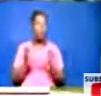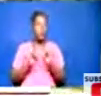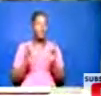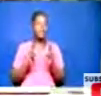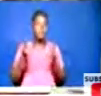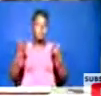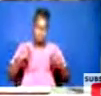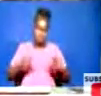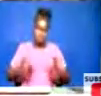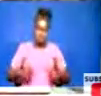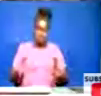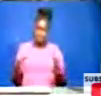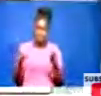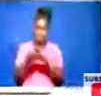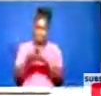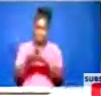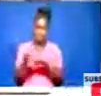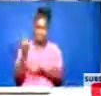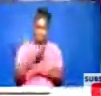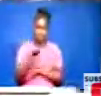mavazi yaliyolingana na siku kuu ya leo.